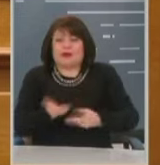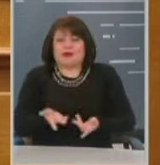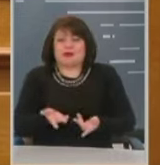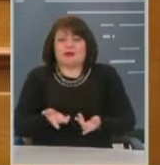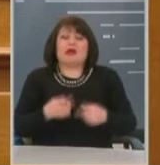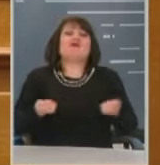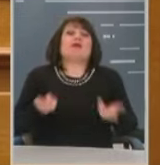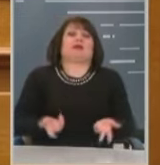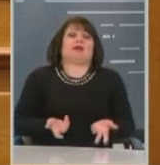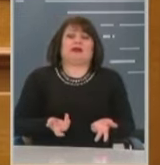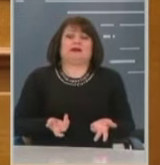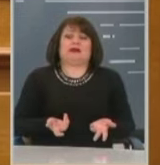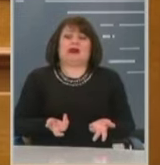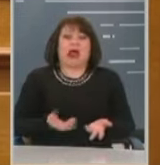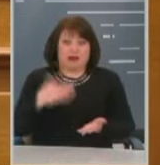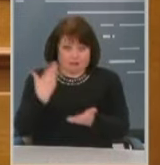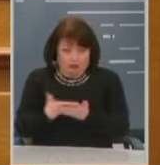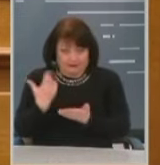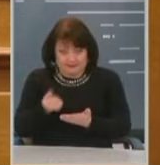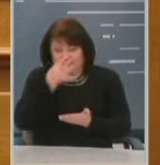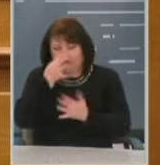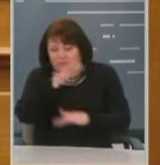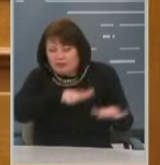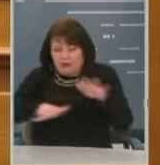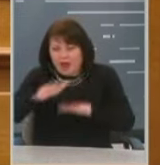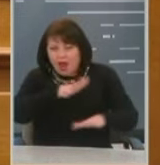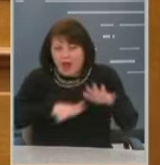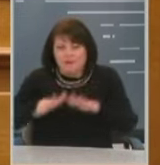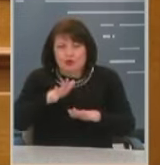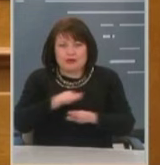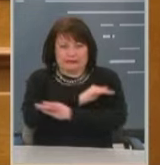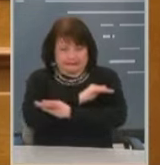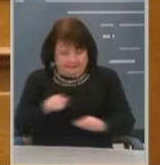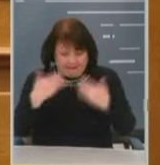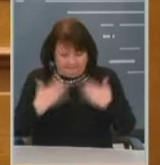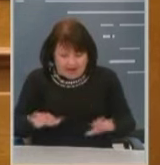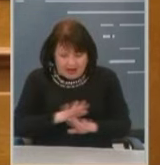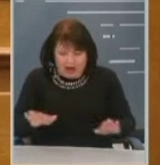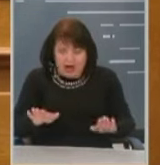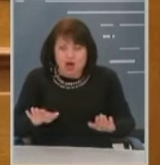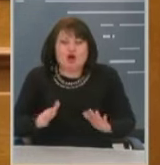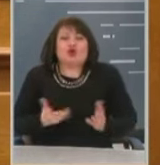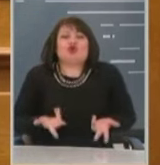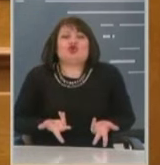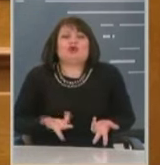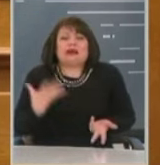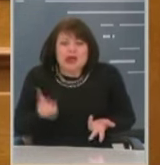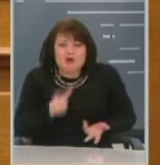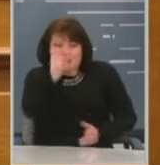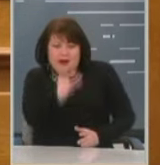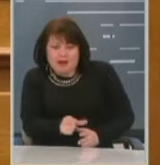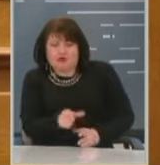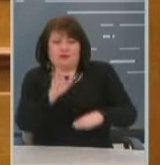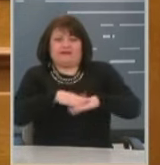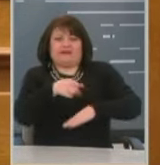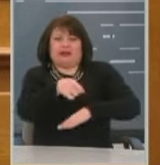τώρα. Γιατί αν απεδείχθη και η διαπλοκή απεδείχθη και τελειώσαμε, τότε να έχουμε και κανένα κατηγορούμενο.